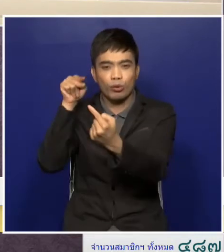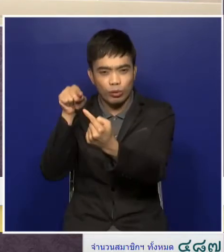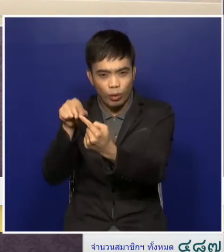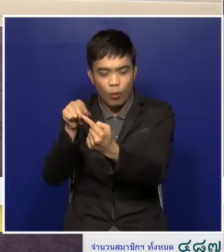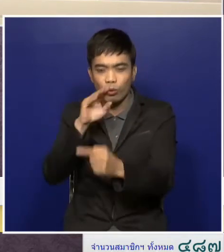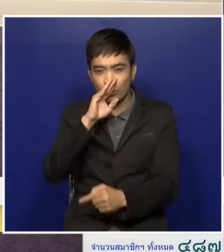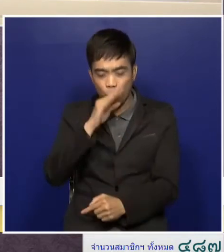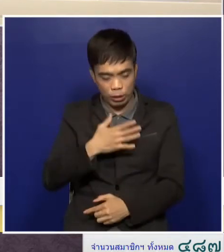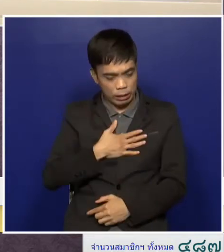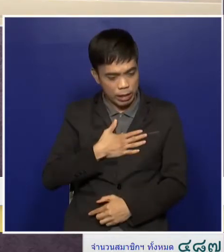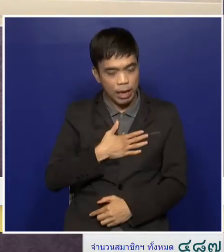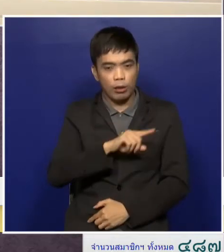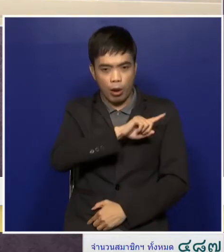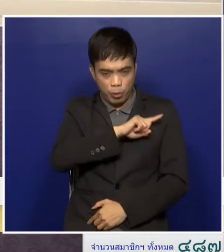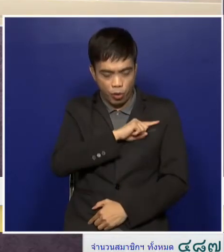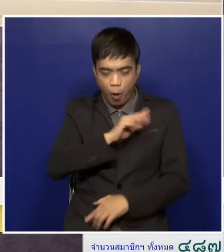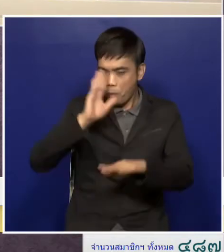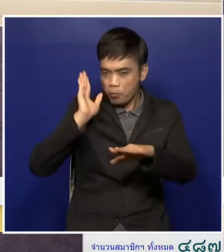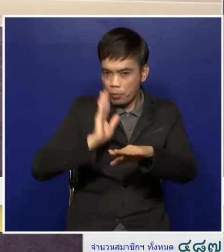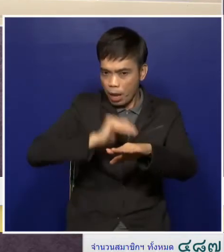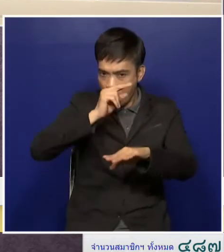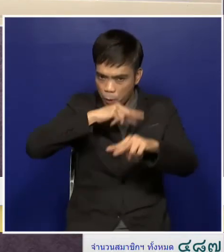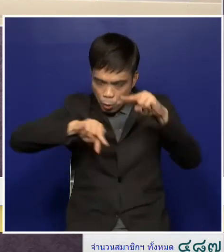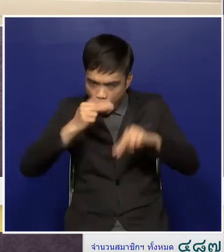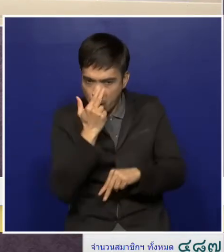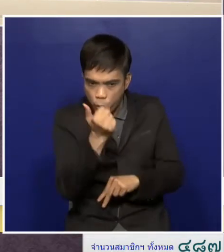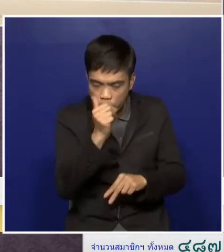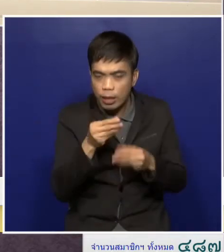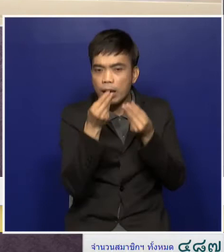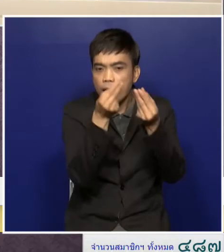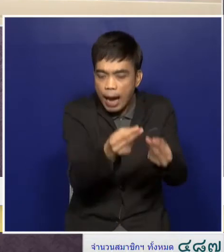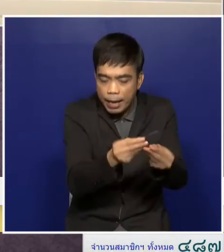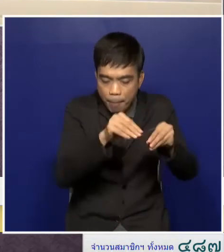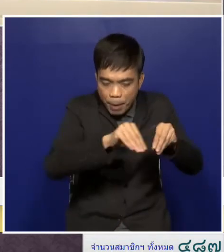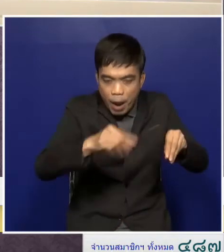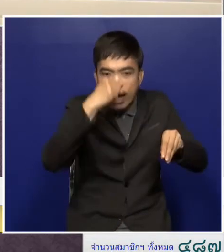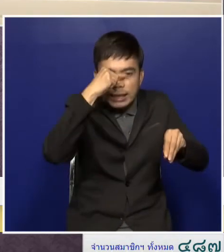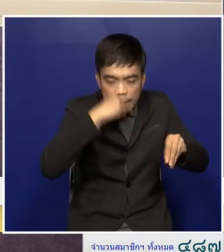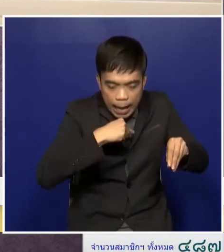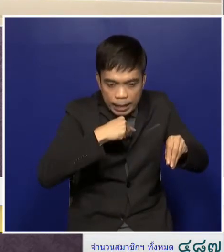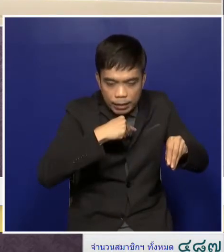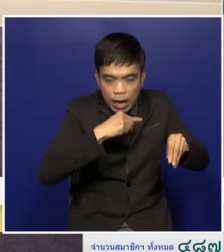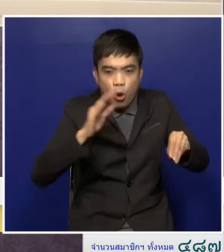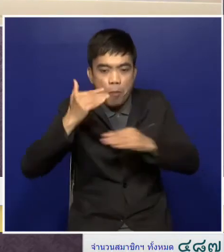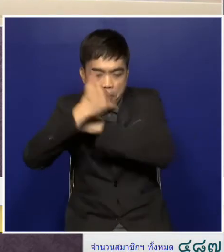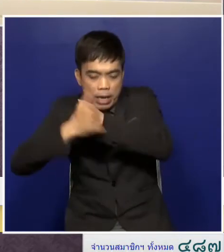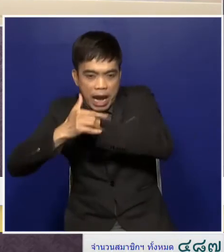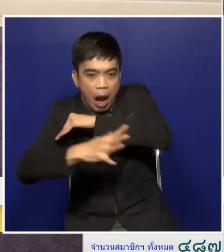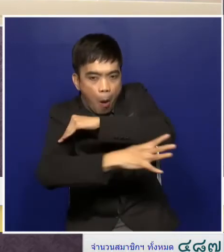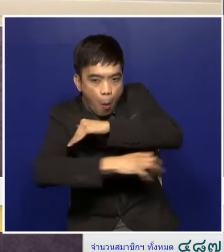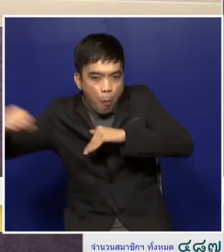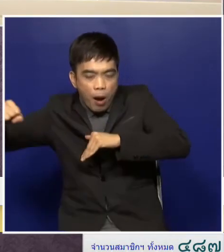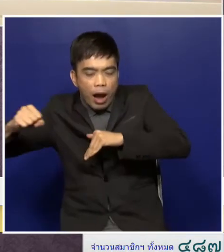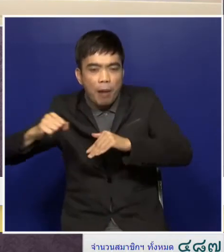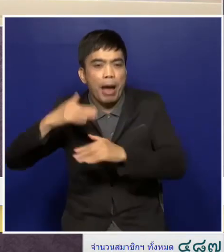ความสามารถของเราที่จะควบคุม่ให้สายพัธของไทยไปตกเป็นของต่างชาติหรือคนอนเอไปพัฒนาพัธต